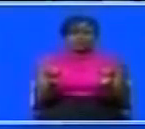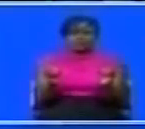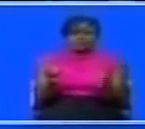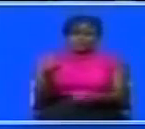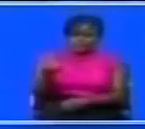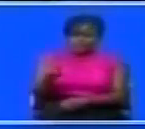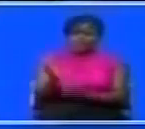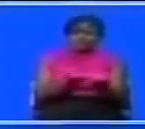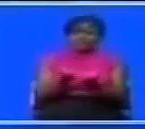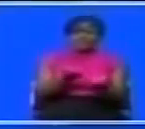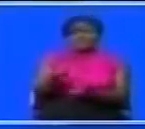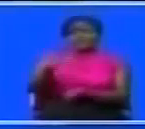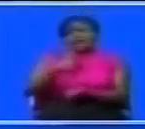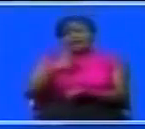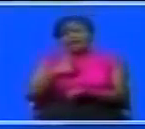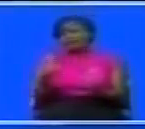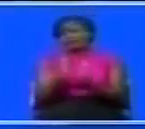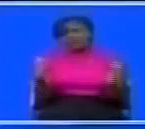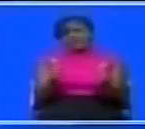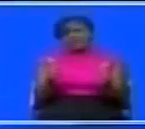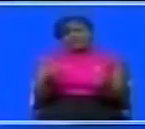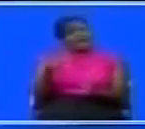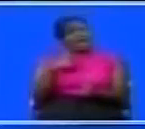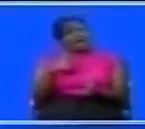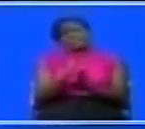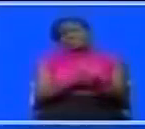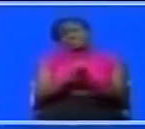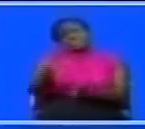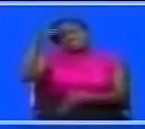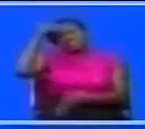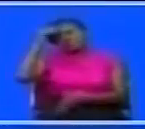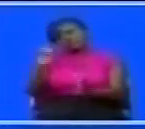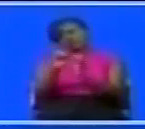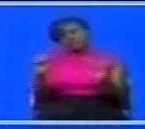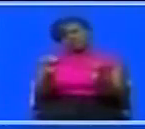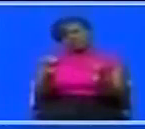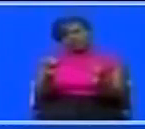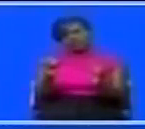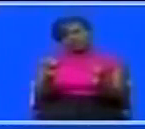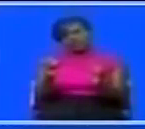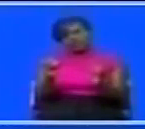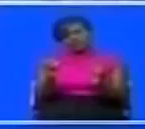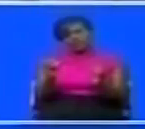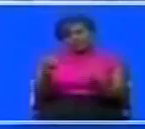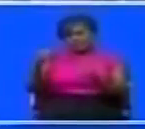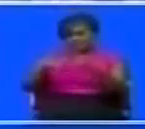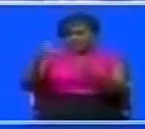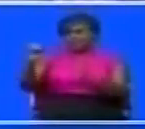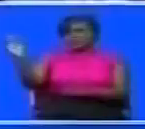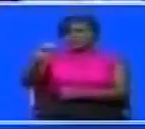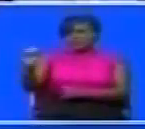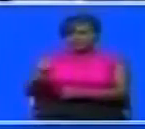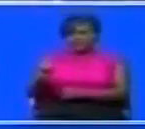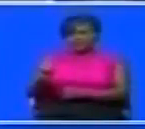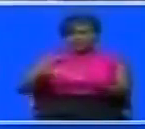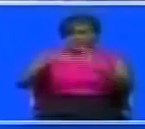are doing their businesses and they are doing well, they don't have the interest of education. Katika eneo la Gatundu, 60% ya